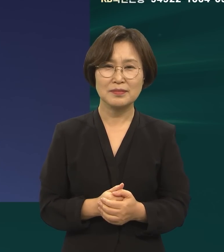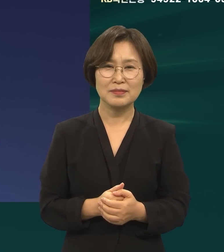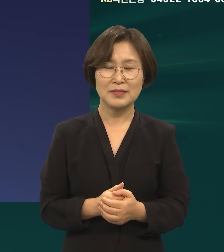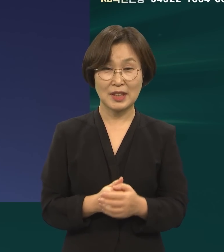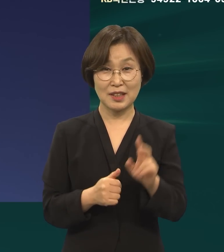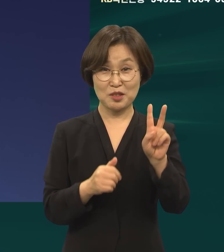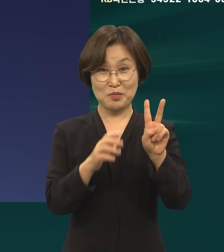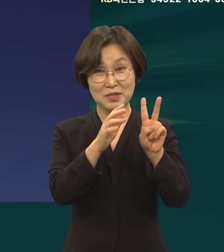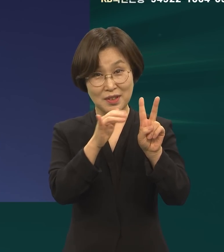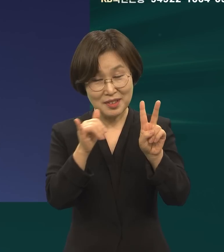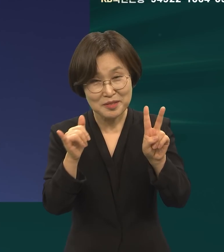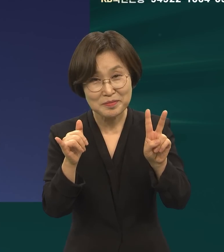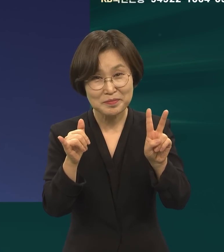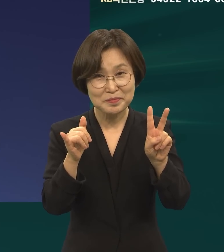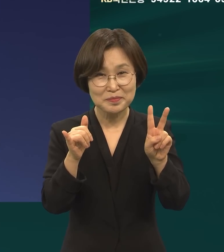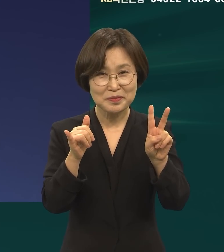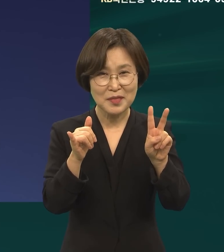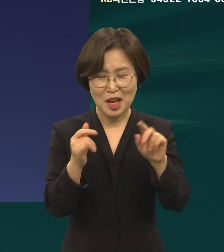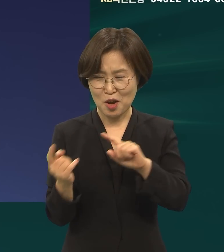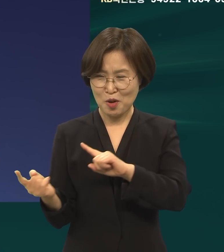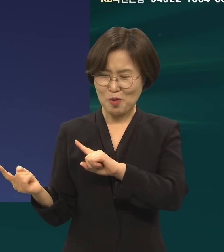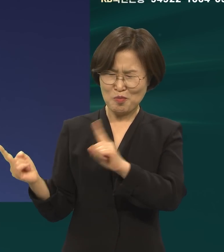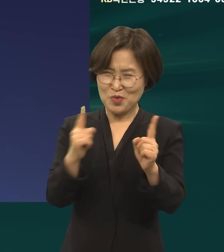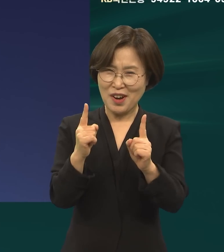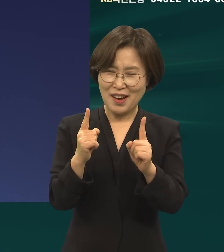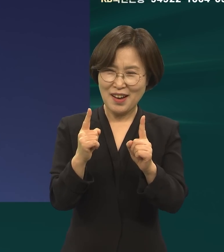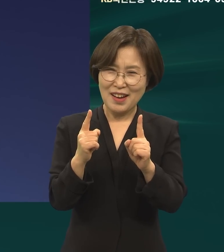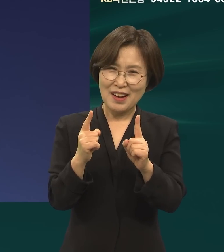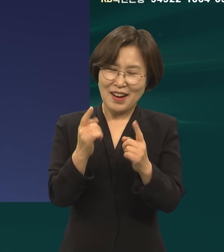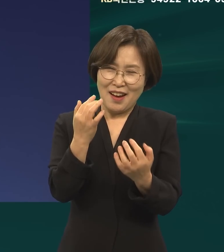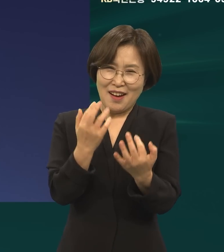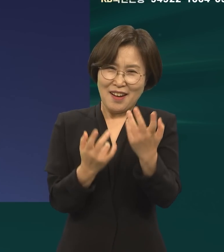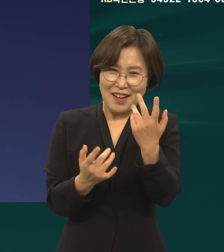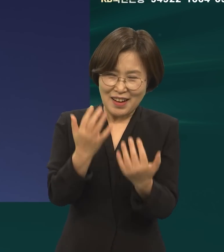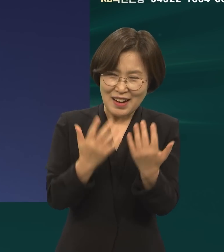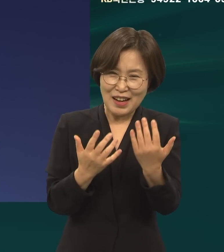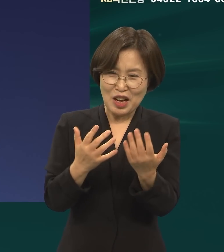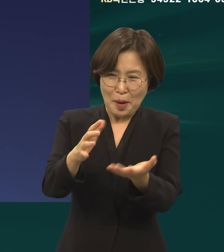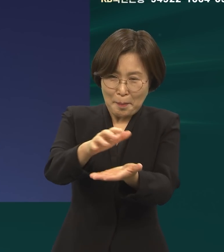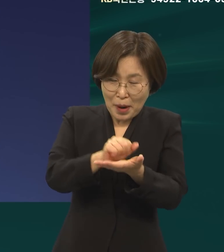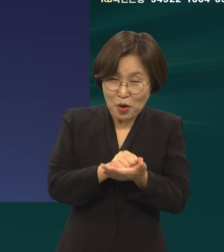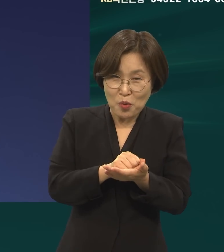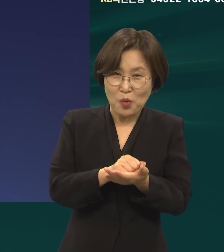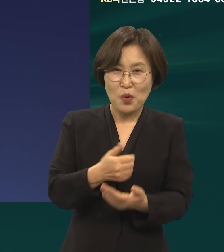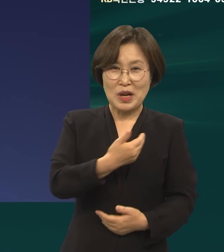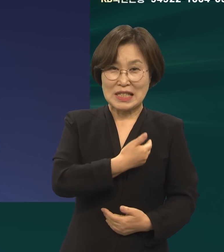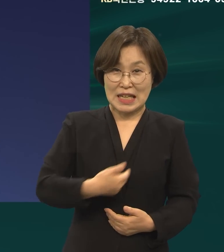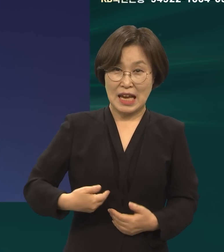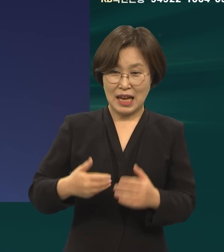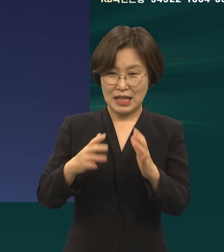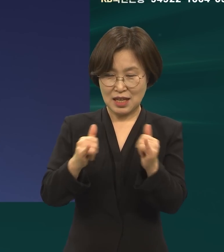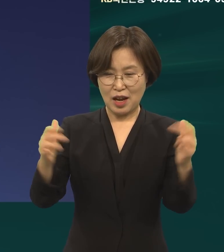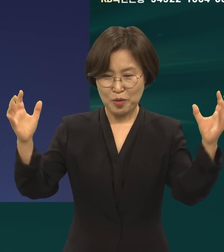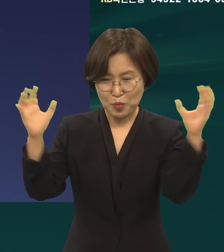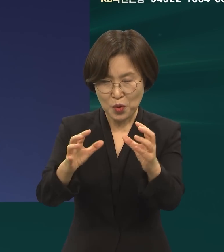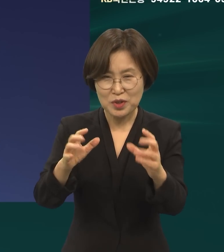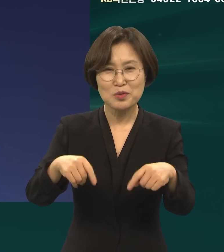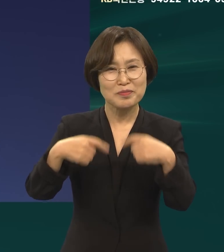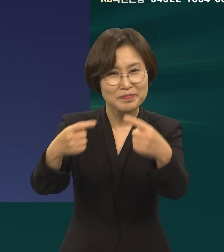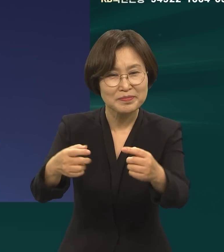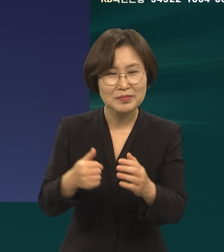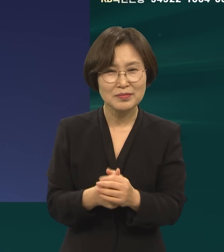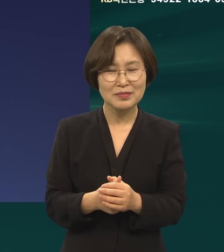이들은 이 부활의 불을 가슴에 받고 제자들이 모인 대로 갑니다.